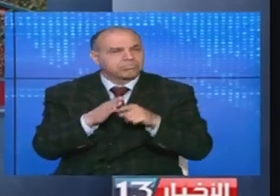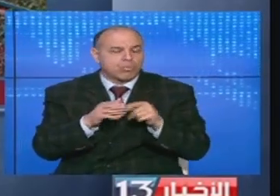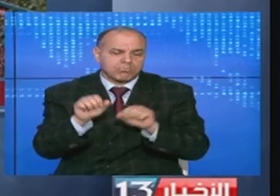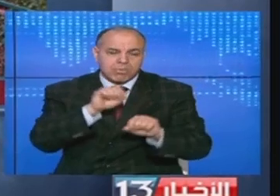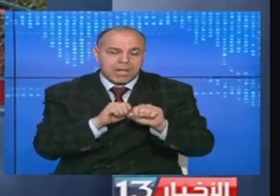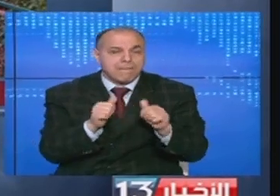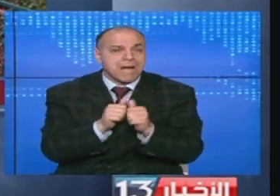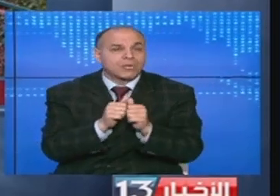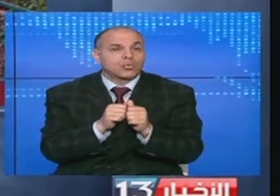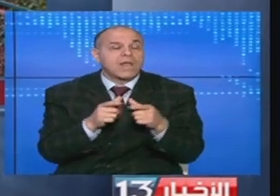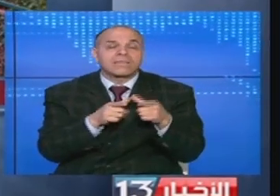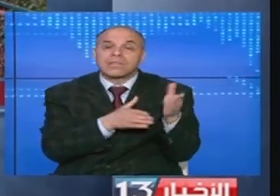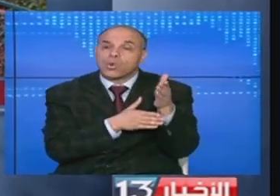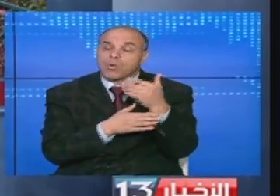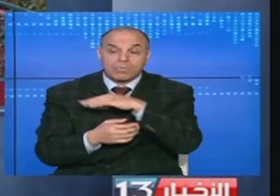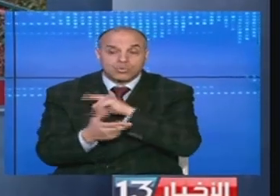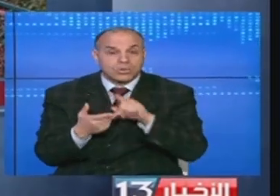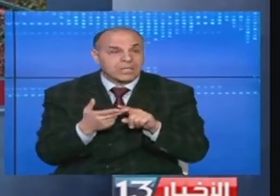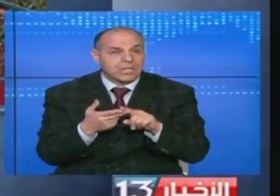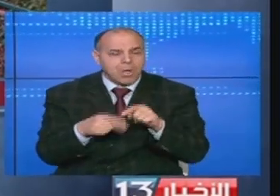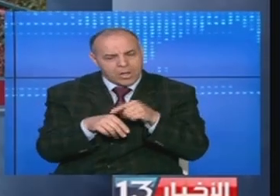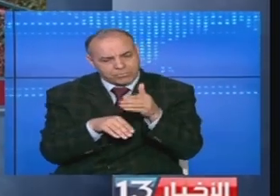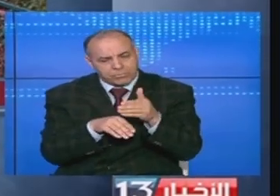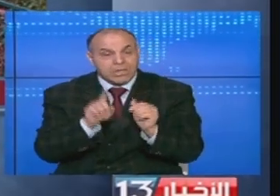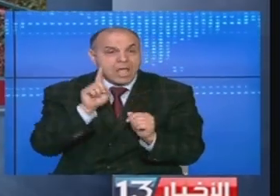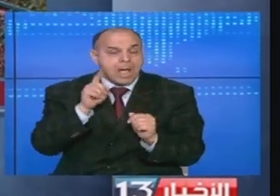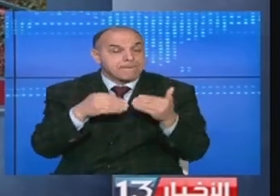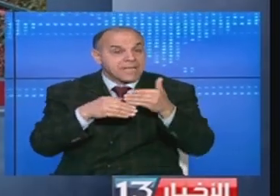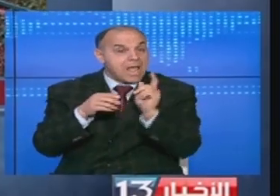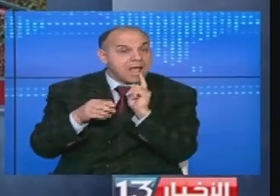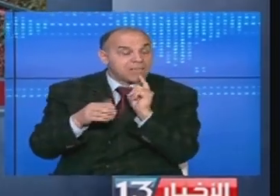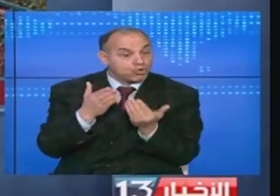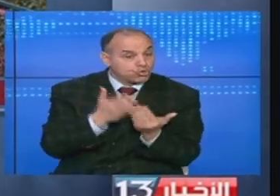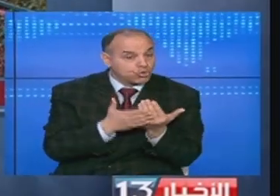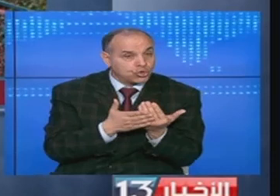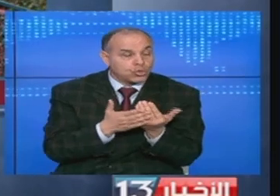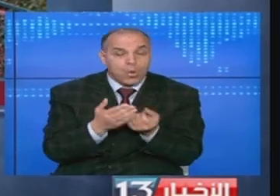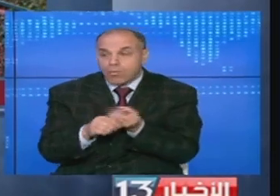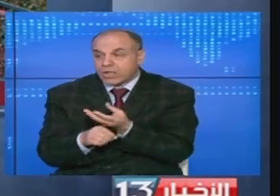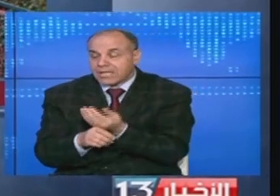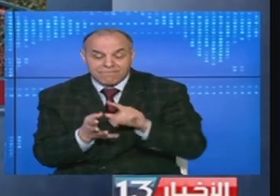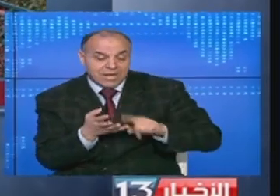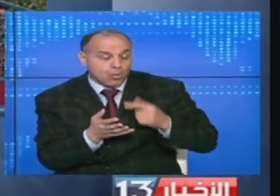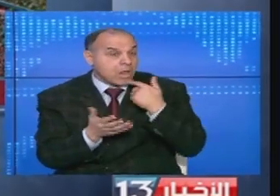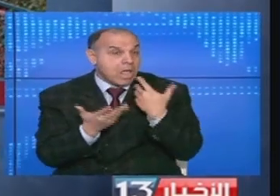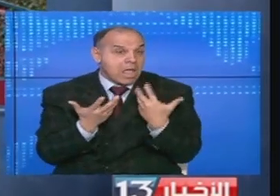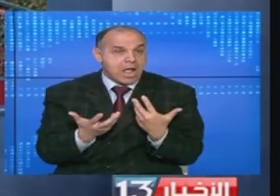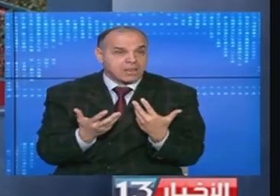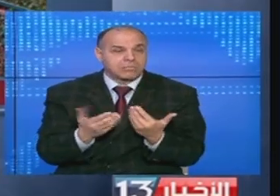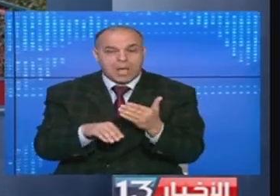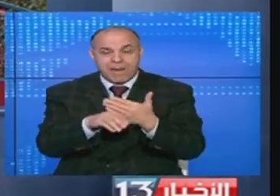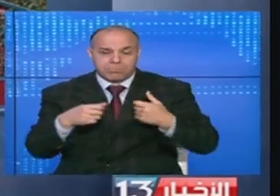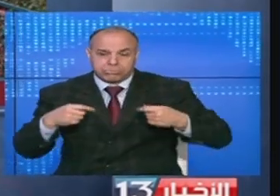مع مؤسسات الدوله المعنيه لاخر وقت وبناءا على المستجدات والمعطيات الاخيره التي تسبق